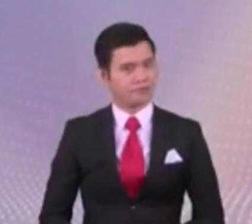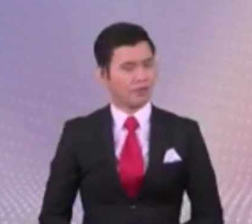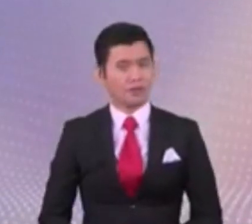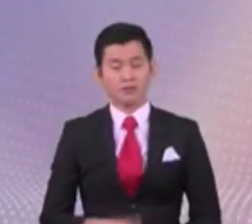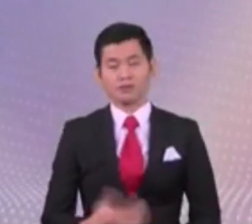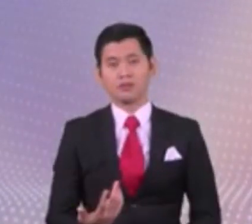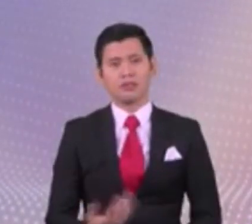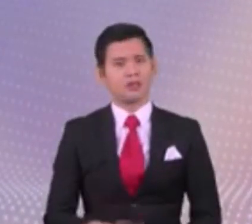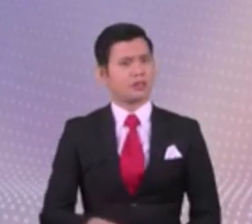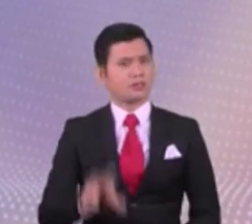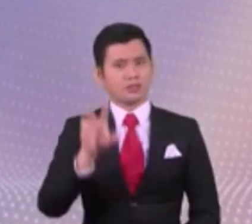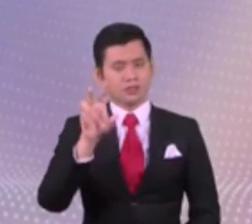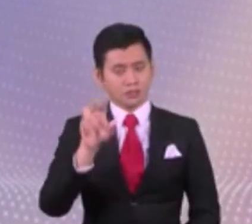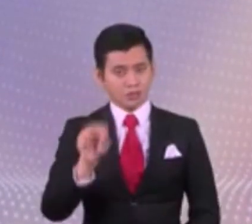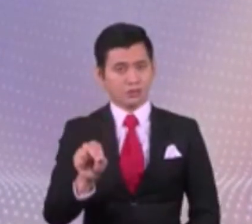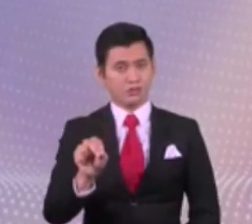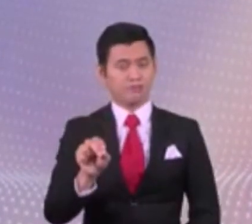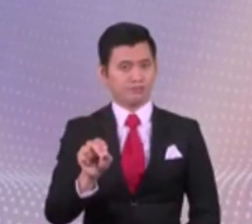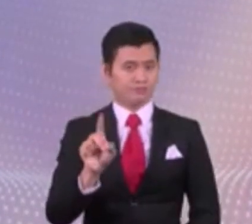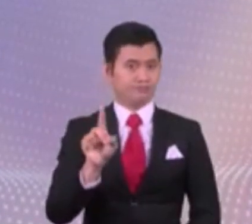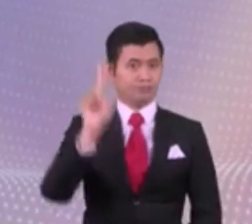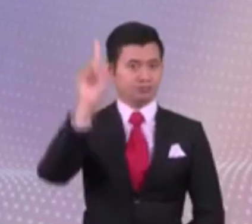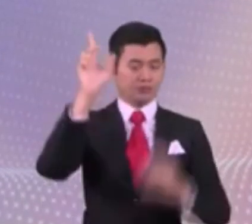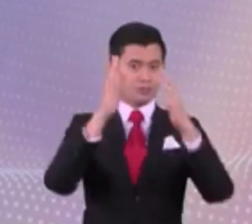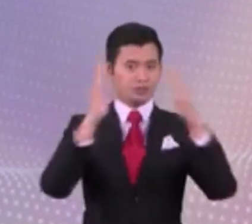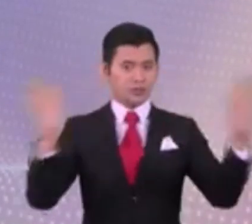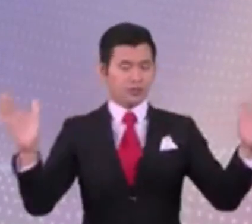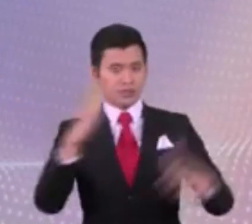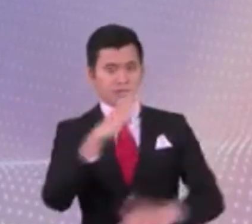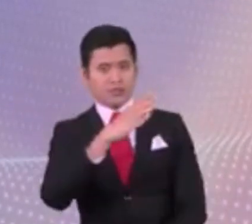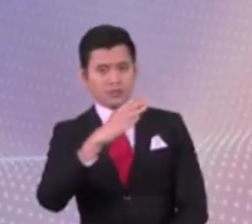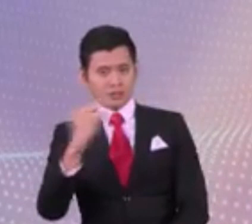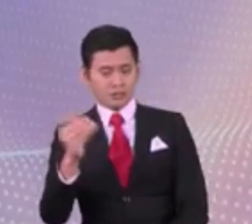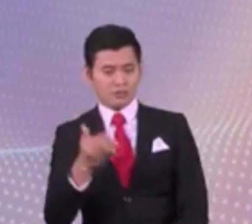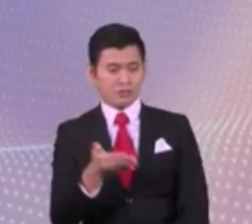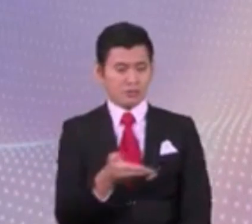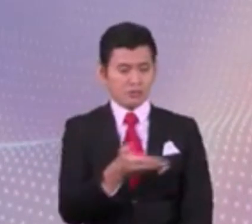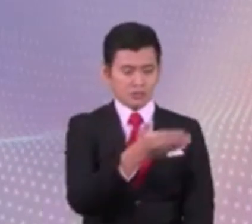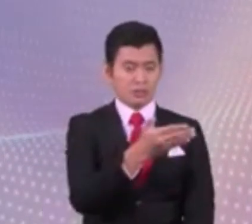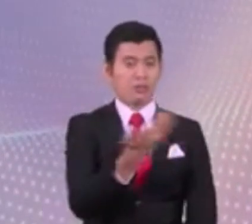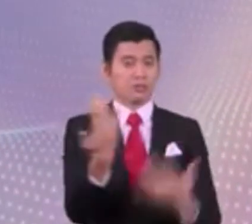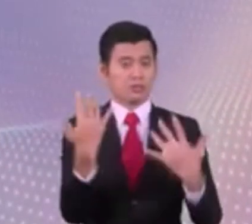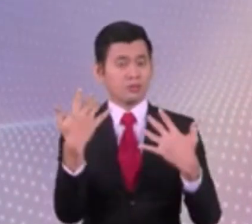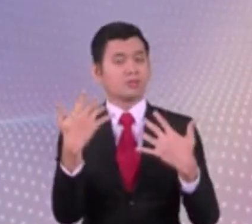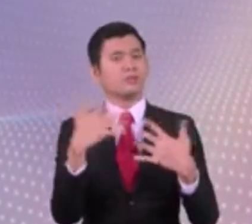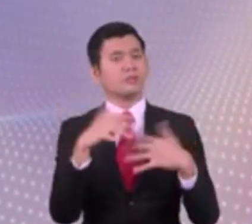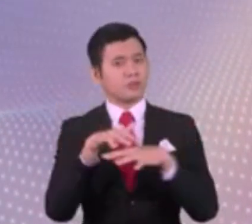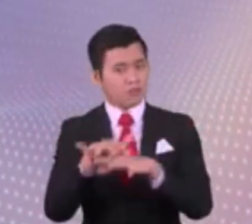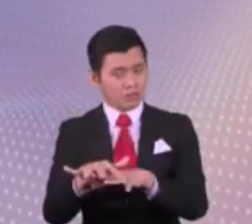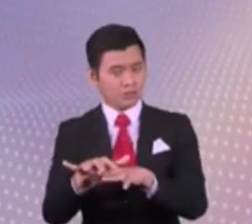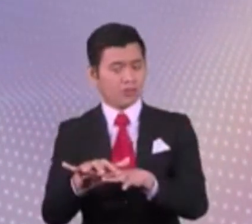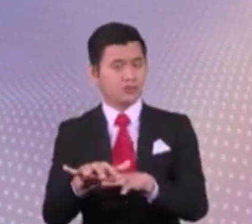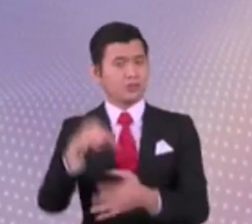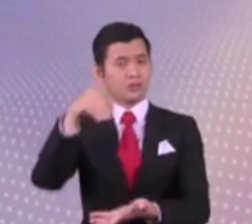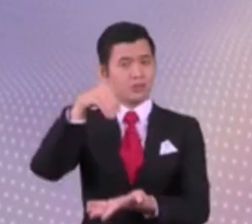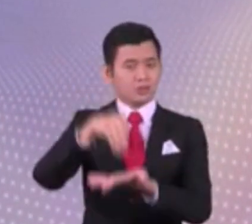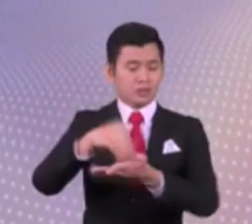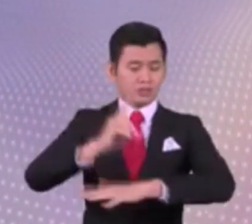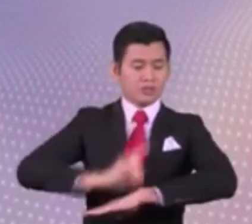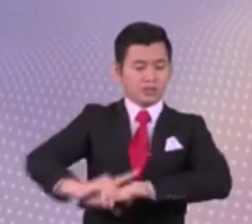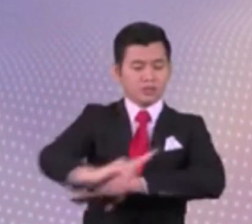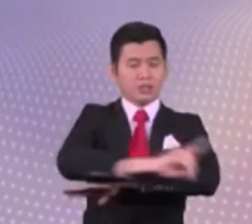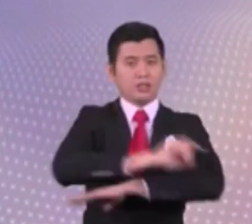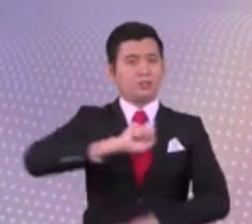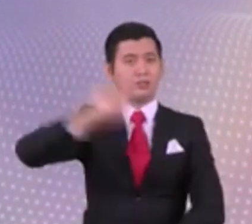Larangan Long Takbir dan menaikkan sepanduk mengecam Israel pada perhimpunan Freedom for Palestine di Dataran Merdeka Ahad lalu